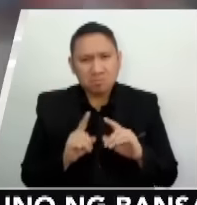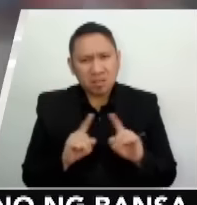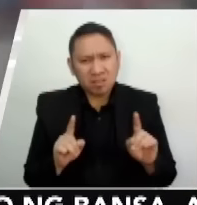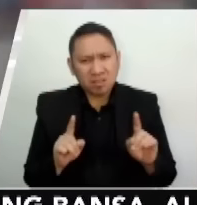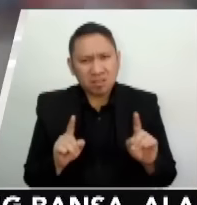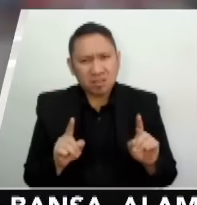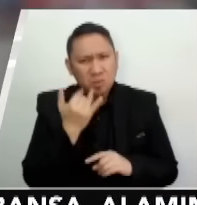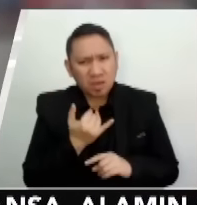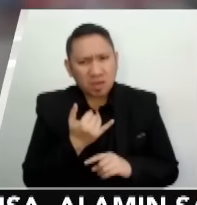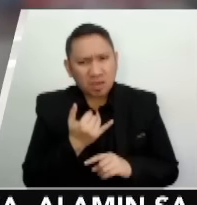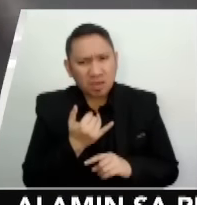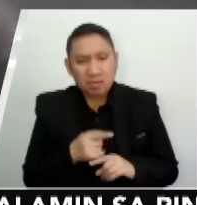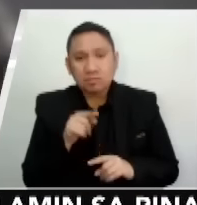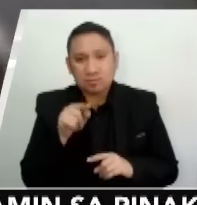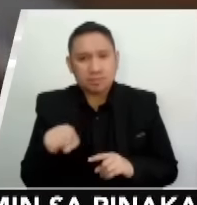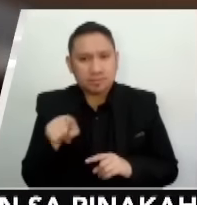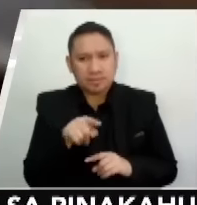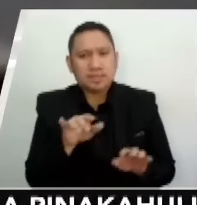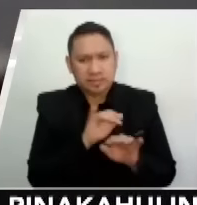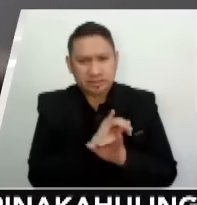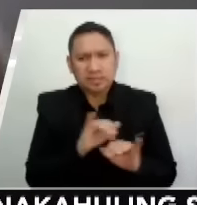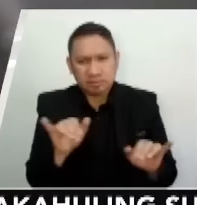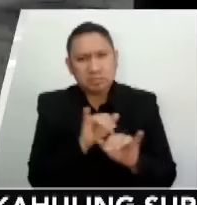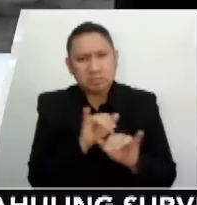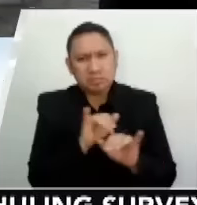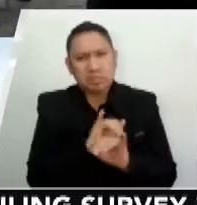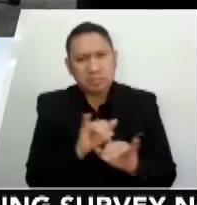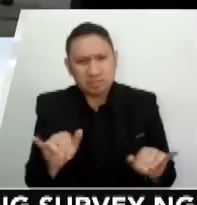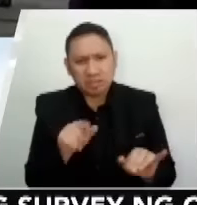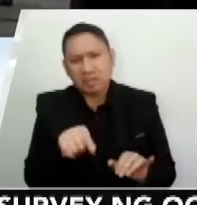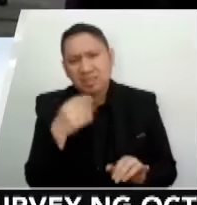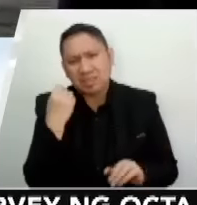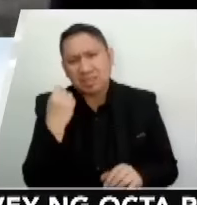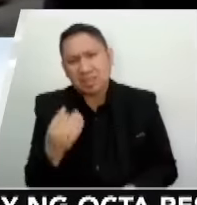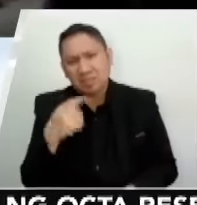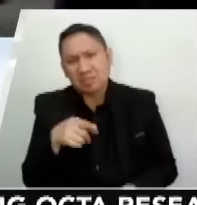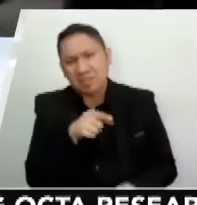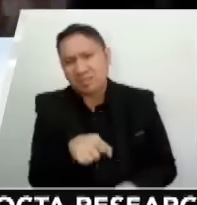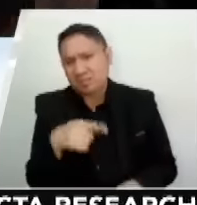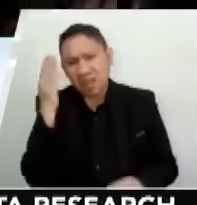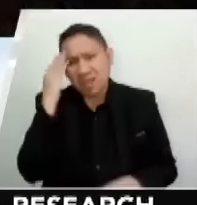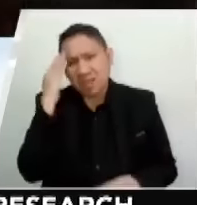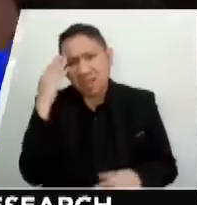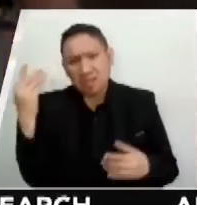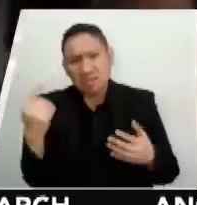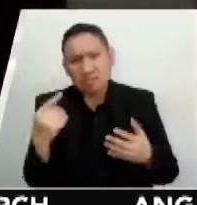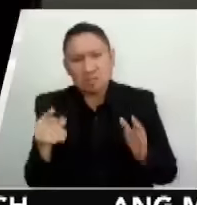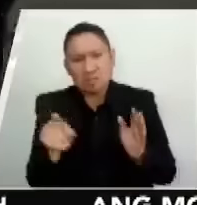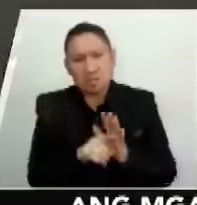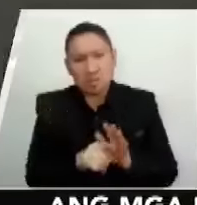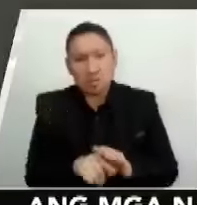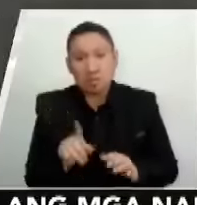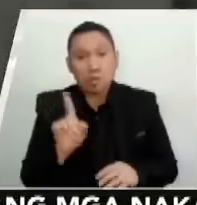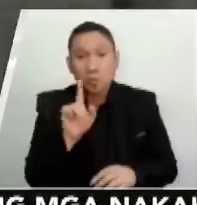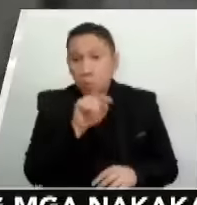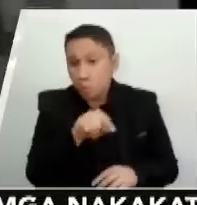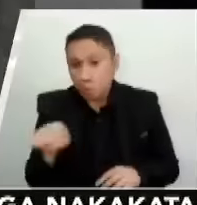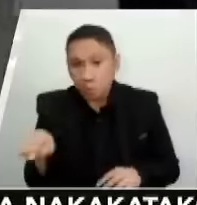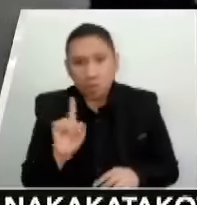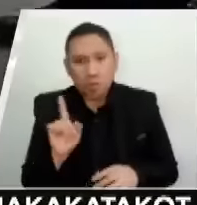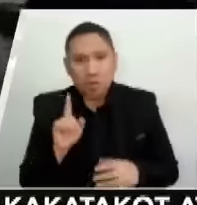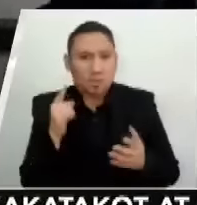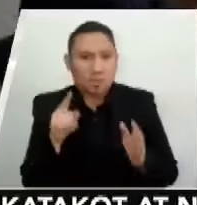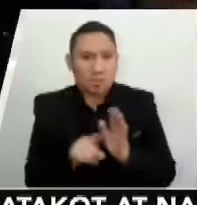ang mga nakukumpiska, ang dami pa rin? Ang dami nyo na ho nasita. Ano-ano ho itong mga bawal na ito na inyong nasita ko?